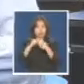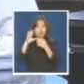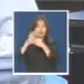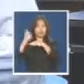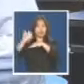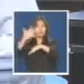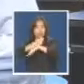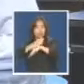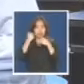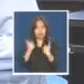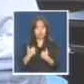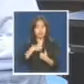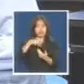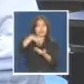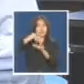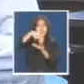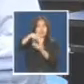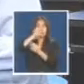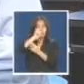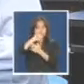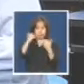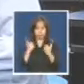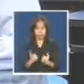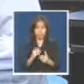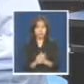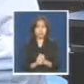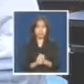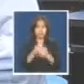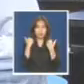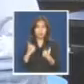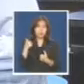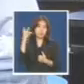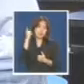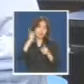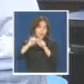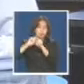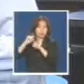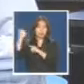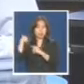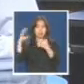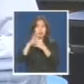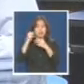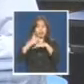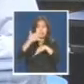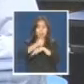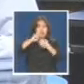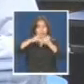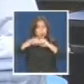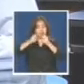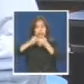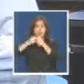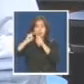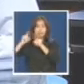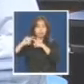ก็มีเรื่องที่อยากจะเรียนกับพี่น้องประชาชนนะครับว่าแม้ว่าจะมีข่าวสารต่างๆที่เกี่ยวข้องกับปัญหาสถานการณ์ทางการเมื